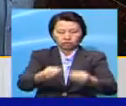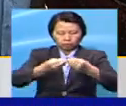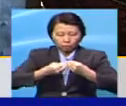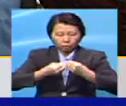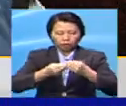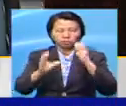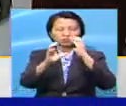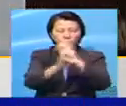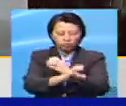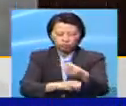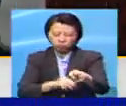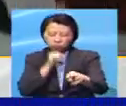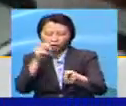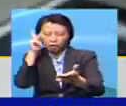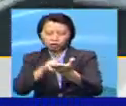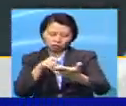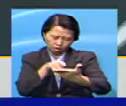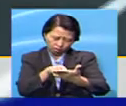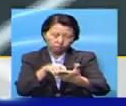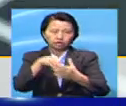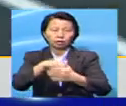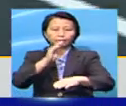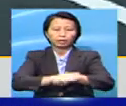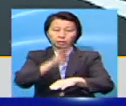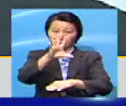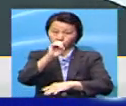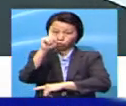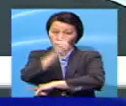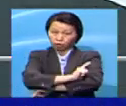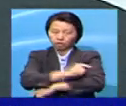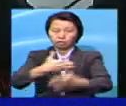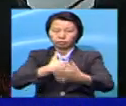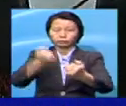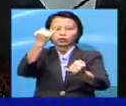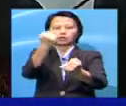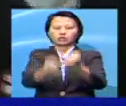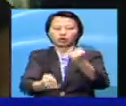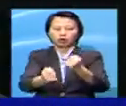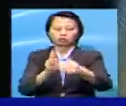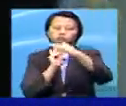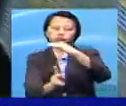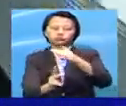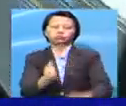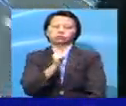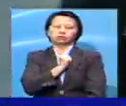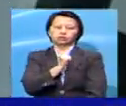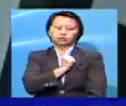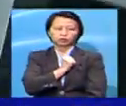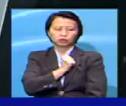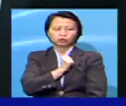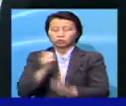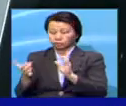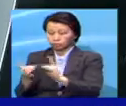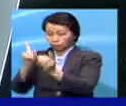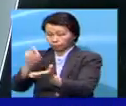oleh pencabar yang tidak dikenali dalam masa 50 hari sebelum mereka akhirnya membunuh diri. Dan ditemui